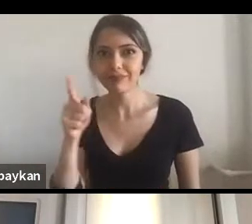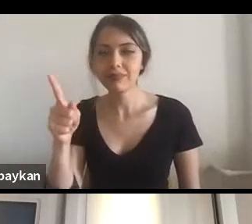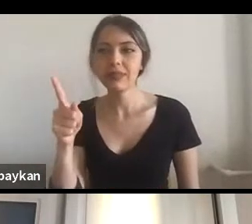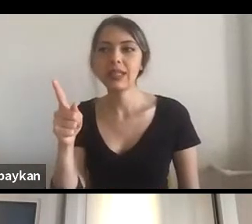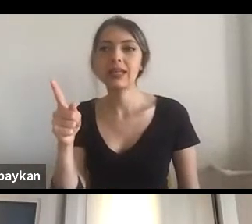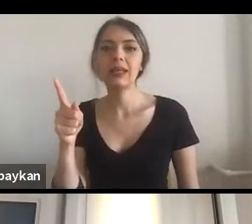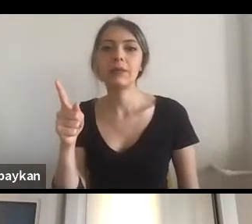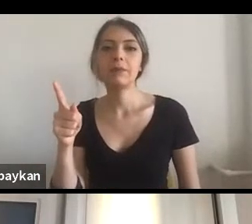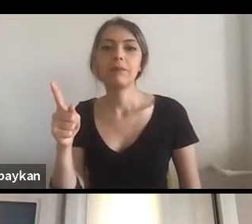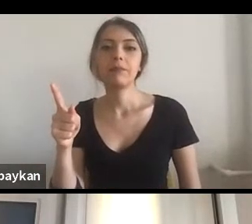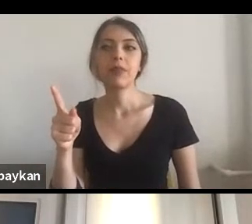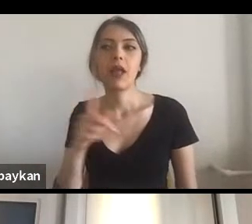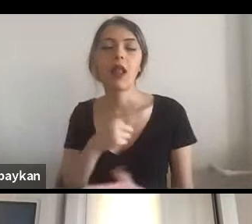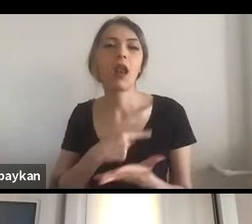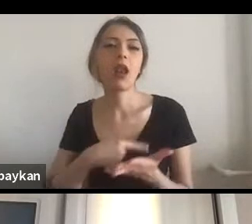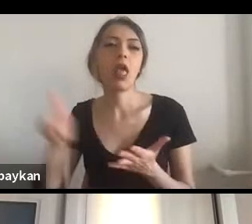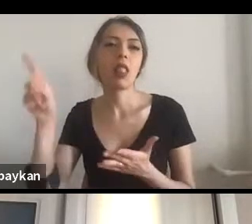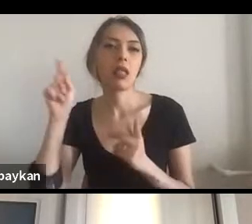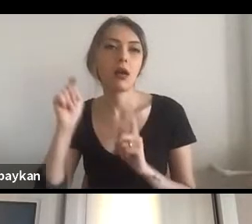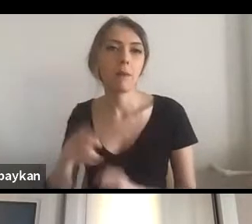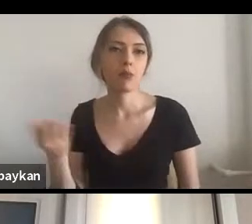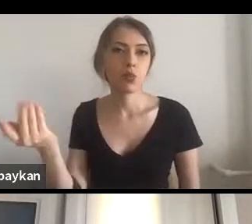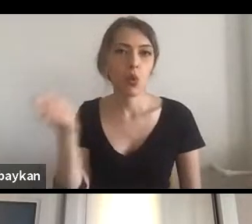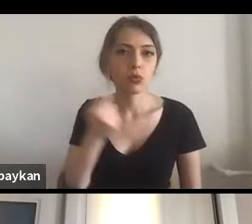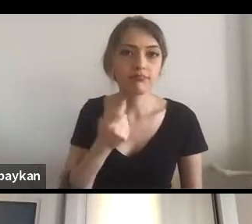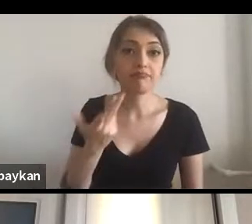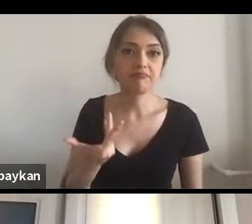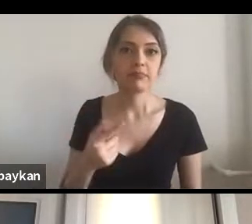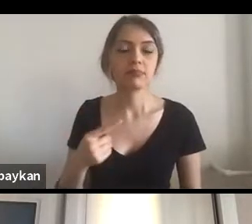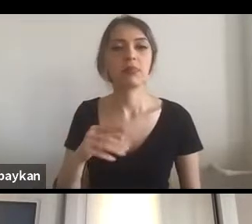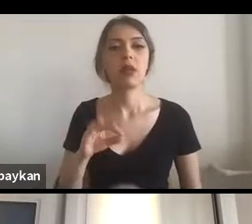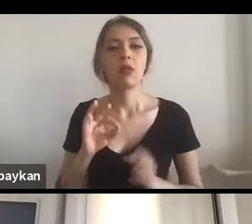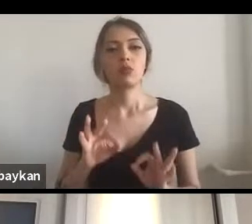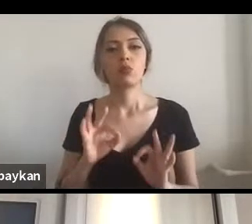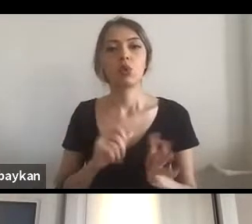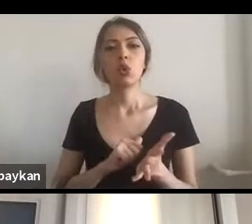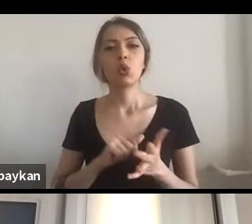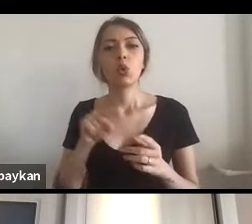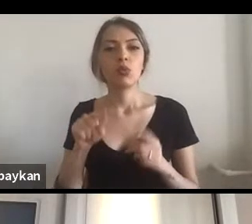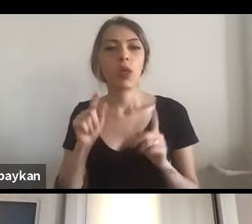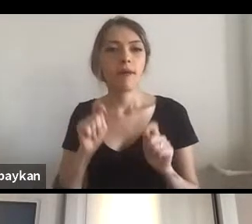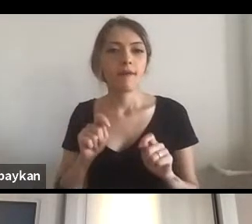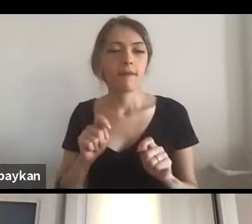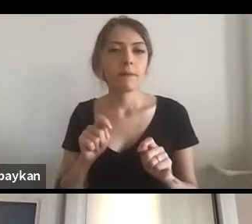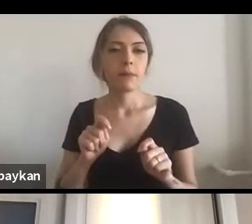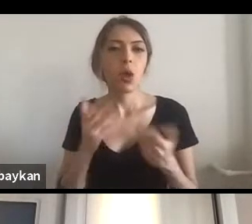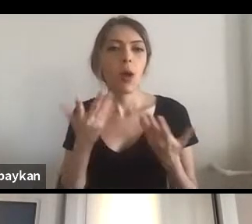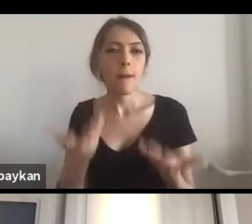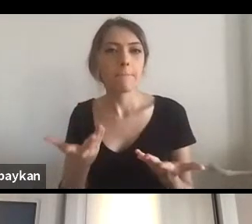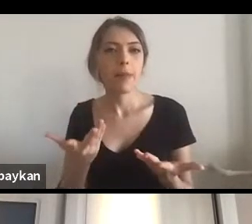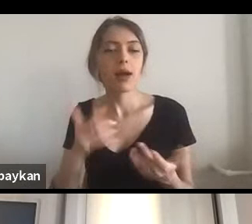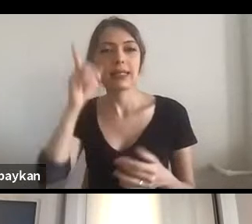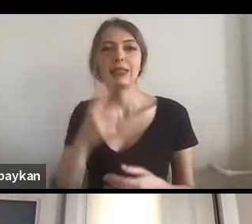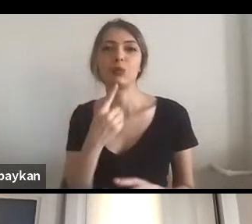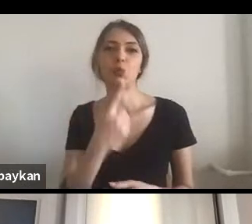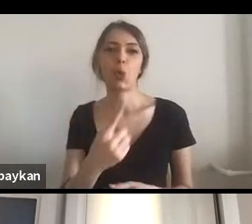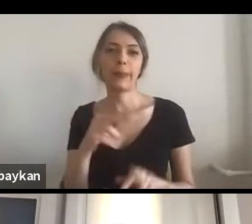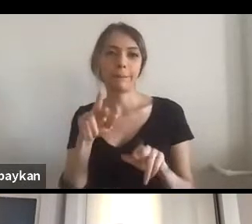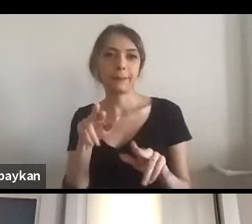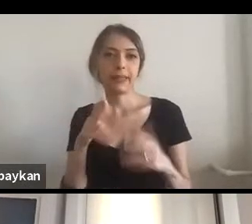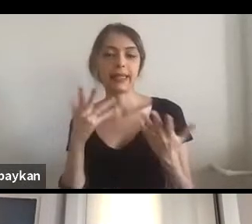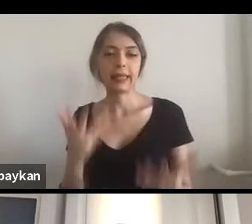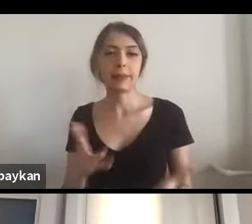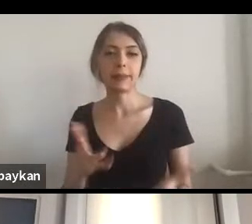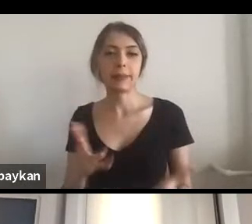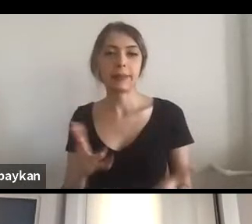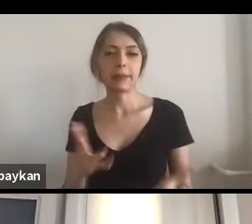ederek reddediliyor. Ama hani bütün bunlar varken tabii ki yine o başta söylediğime geri gelmek istiyorum. Şeyi de